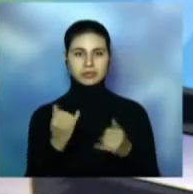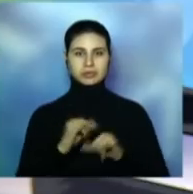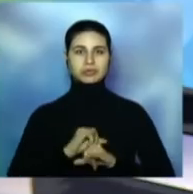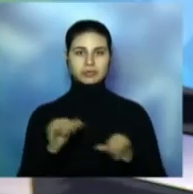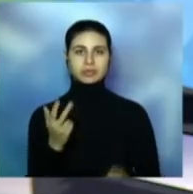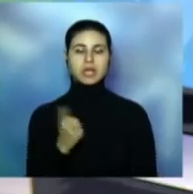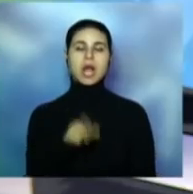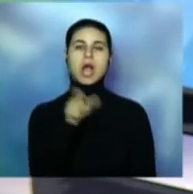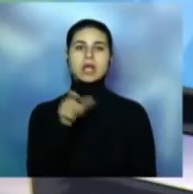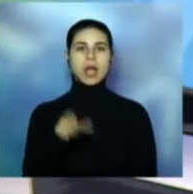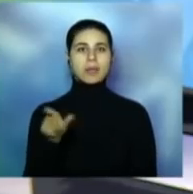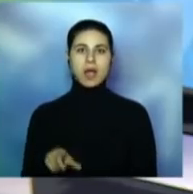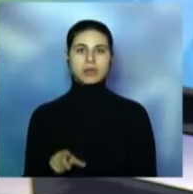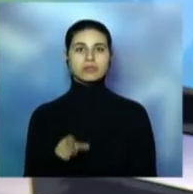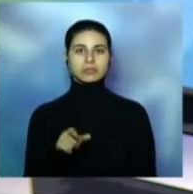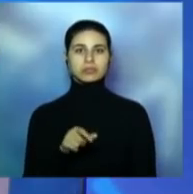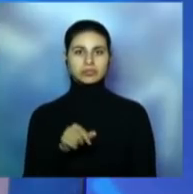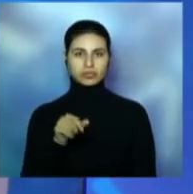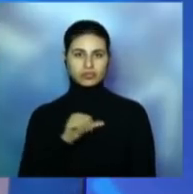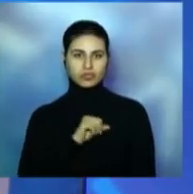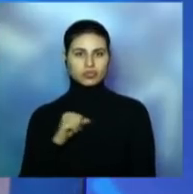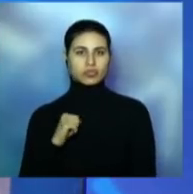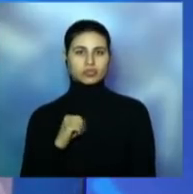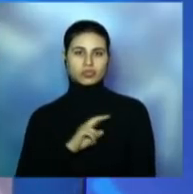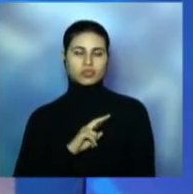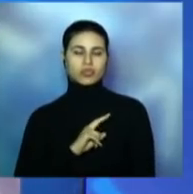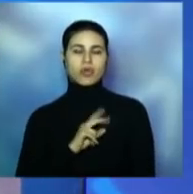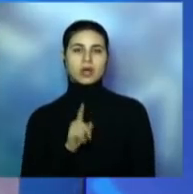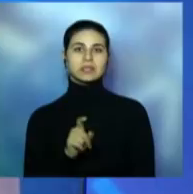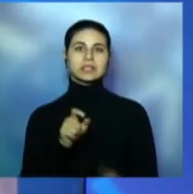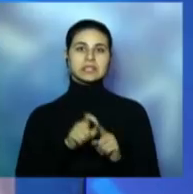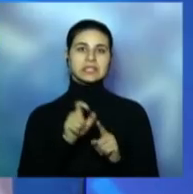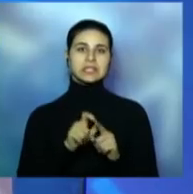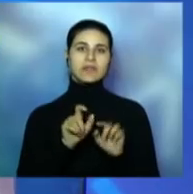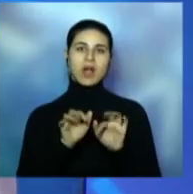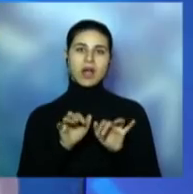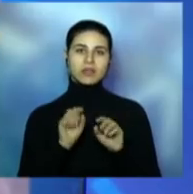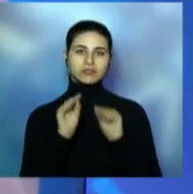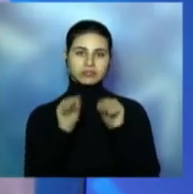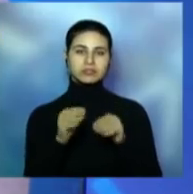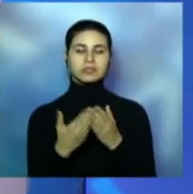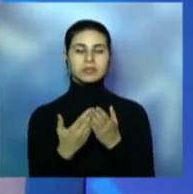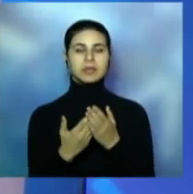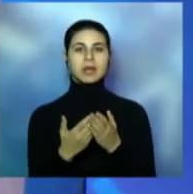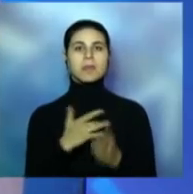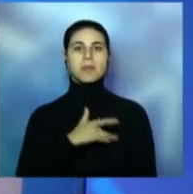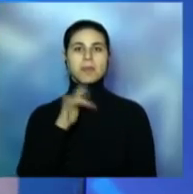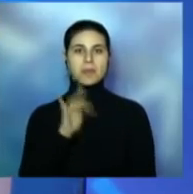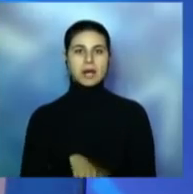მეშვეობით, ადამიანები არ იშურებენ შეფასებაში. არც ფრაზებს, არც